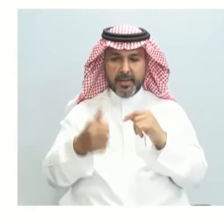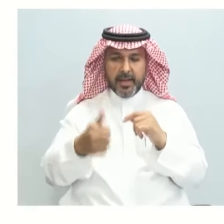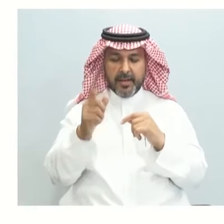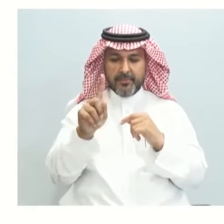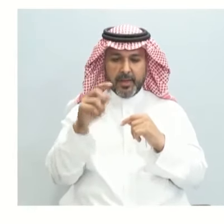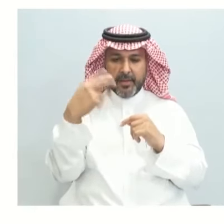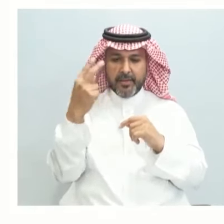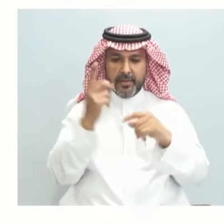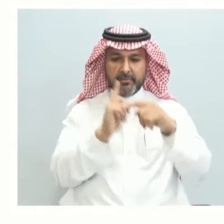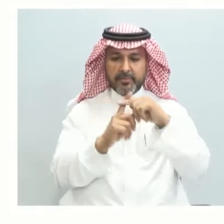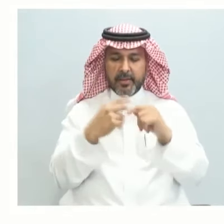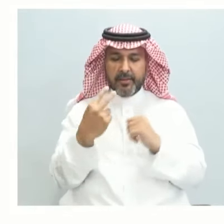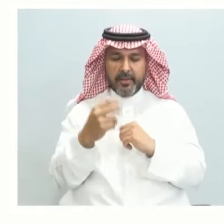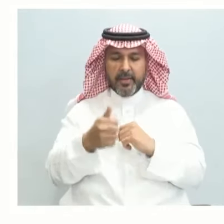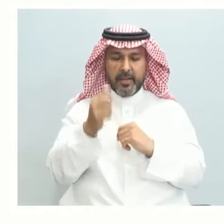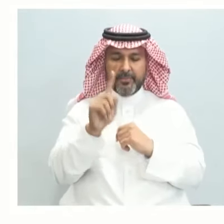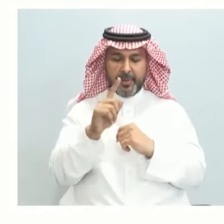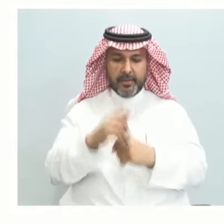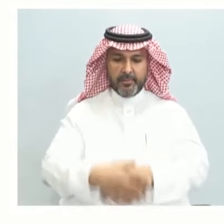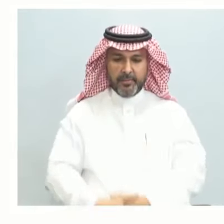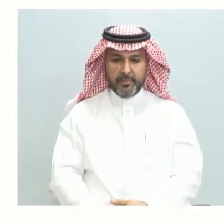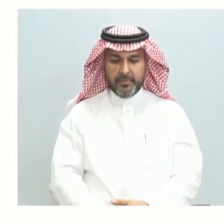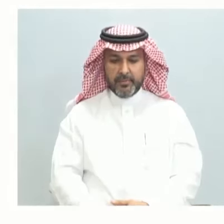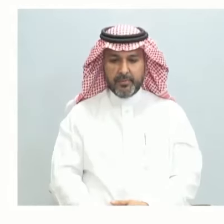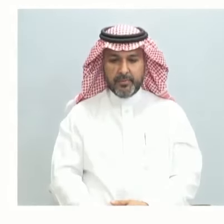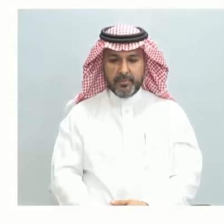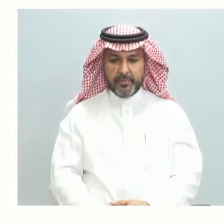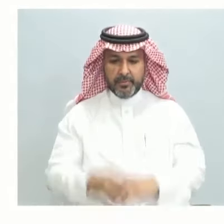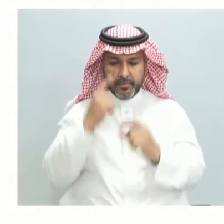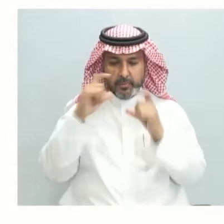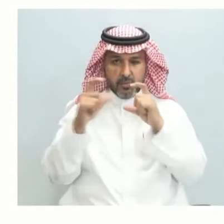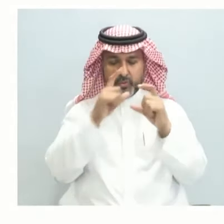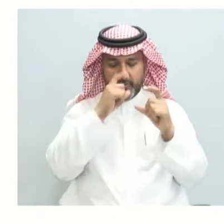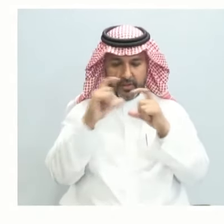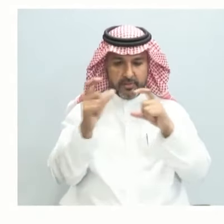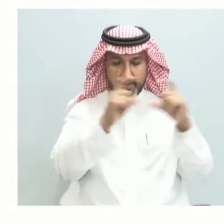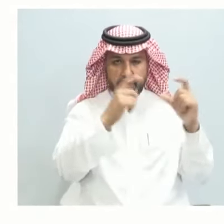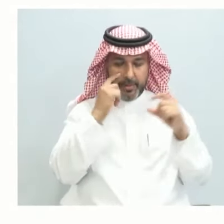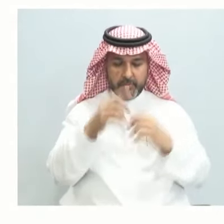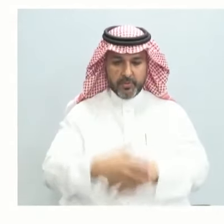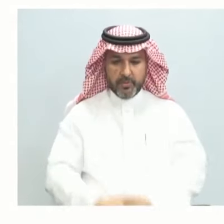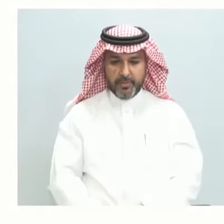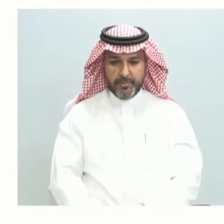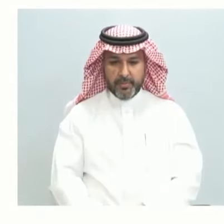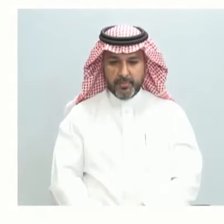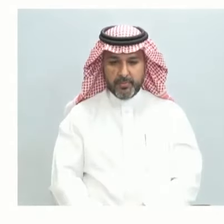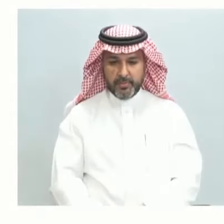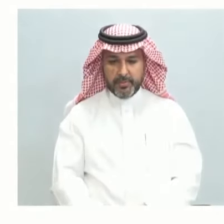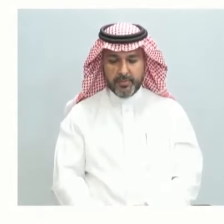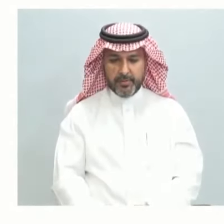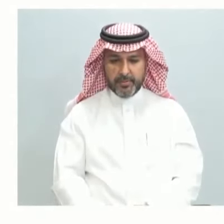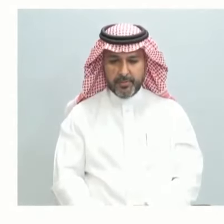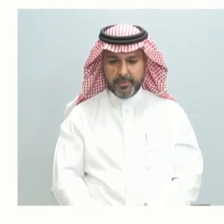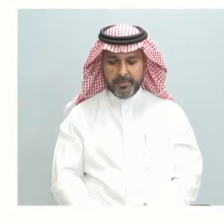الفكره الاساسيه اتضحت لدينا الان نريد تحليلها الى عاملين احدهما القاسم المشترك